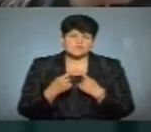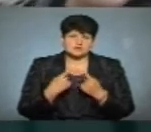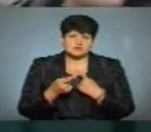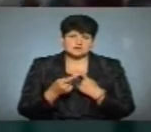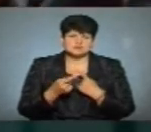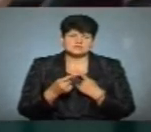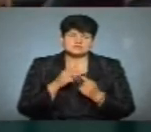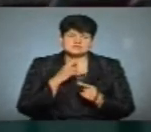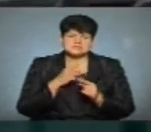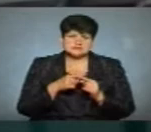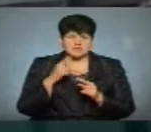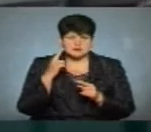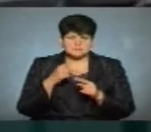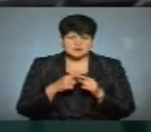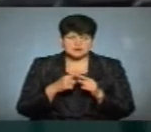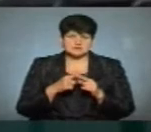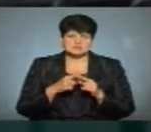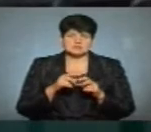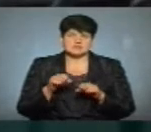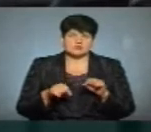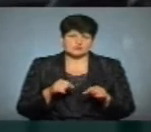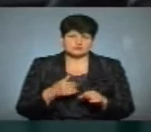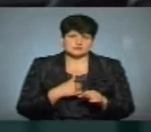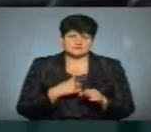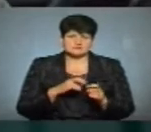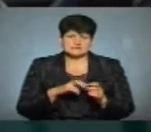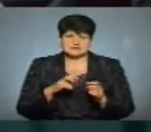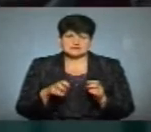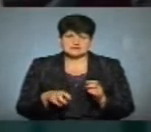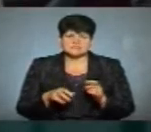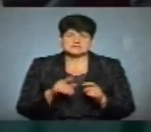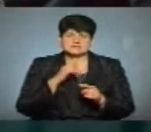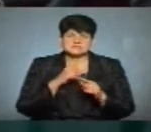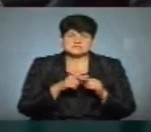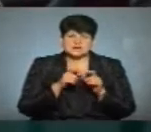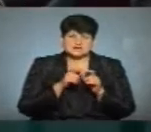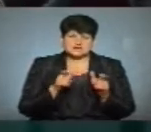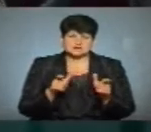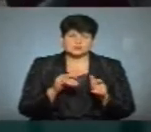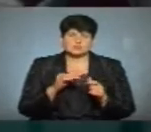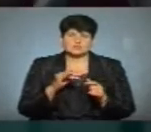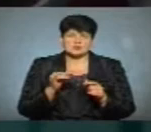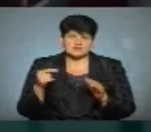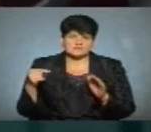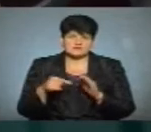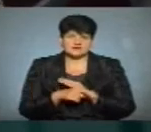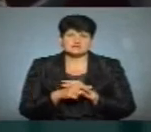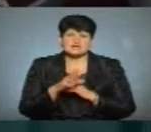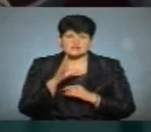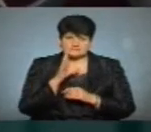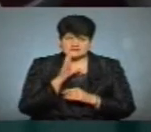стояла, сестра і брат. Брат сидів на ровері, він хотів злізти з ровера. Сестра крикнула, що Юрку, чи тікай. Вона